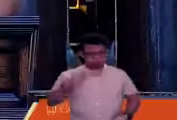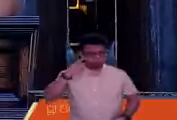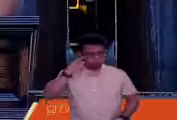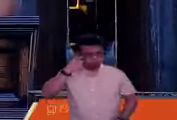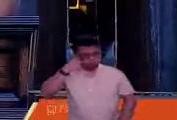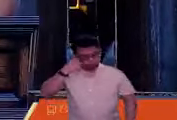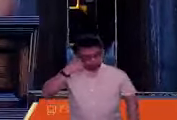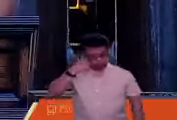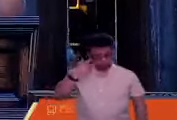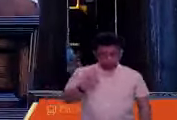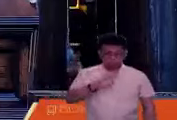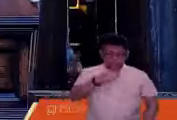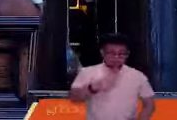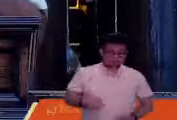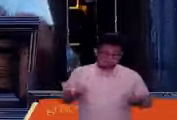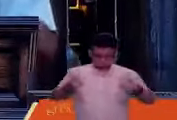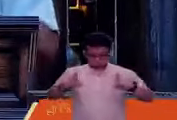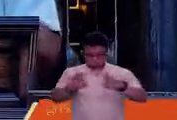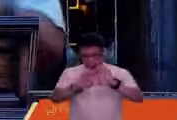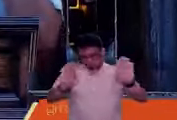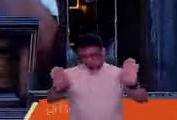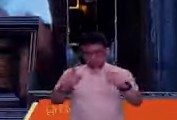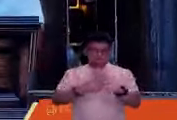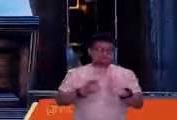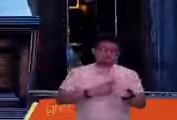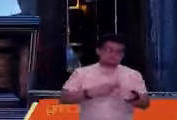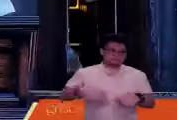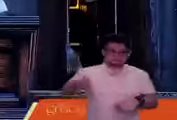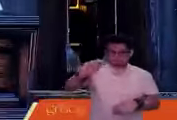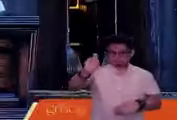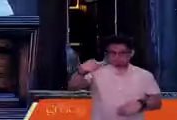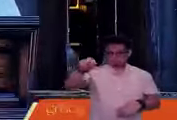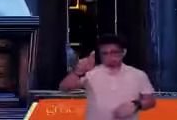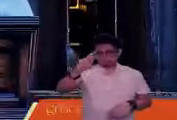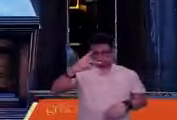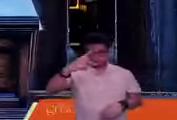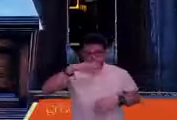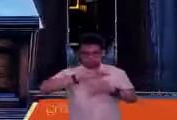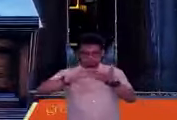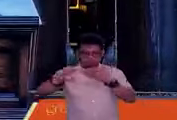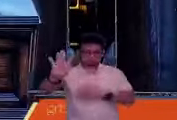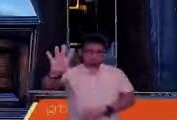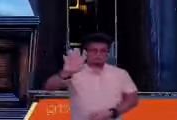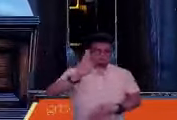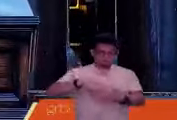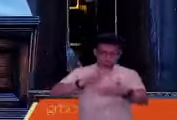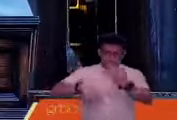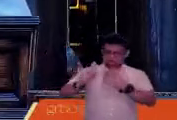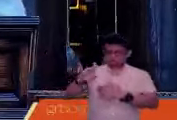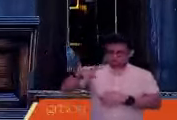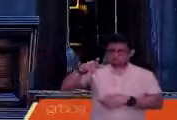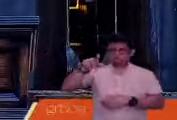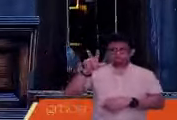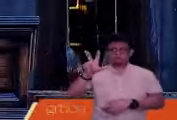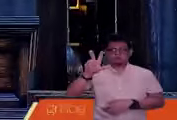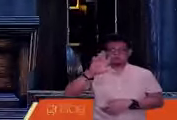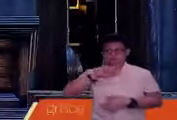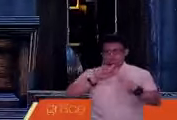Tinuod na. So let's open first to Mark chapter 4. Verse 23